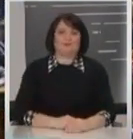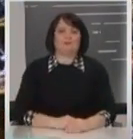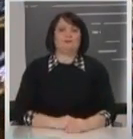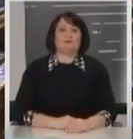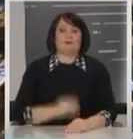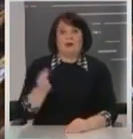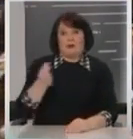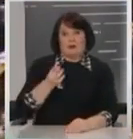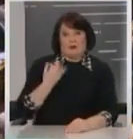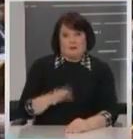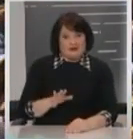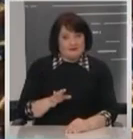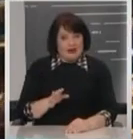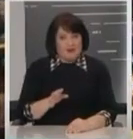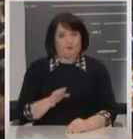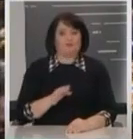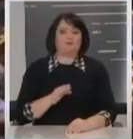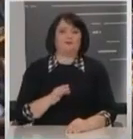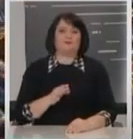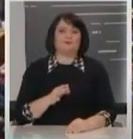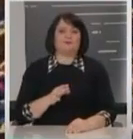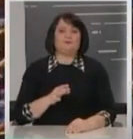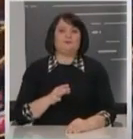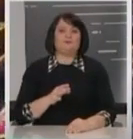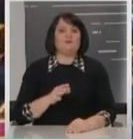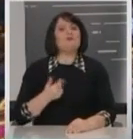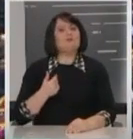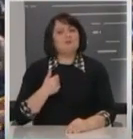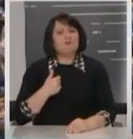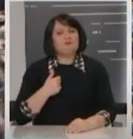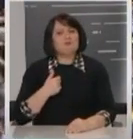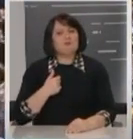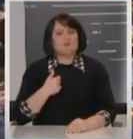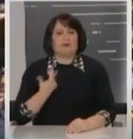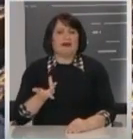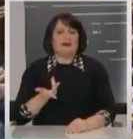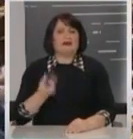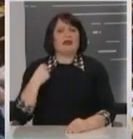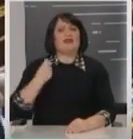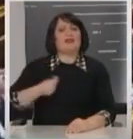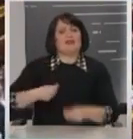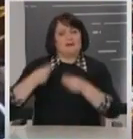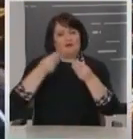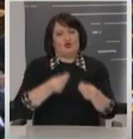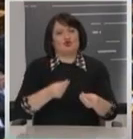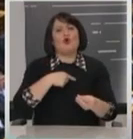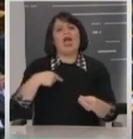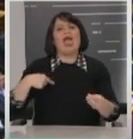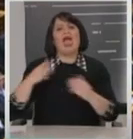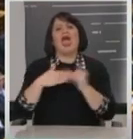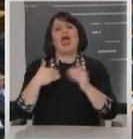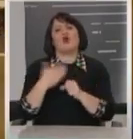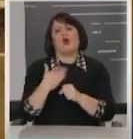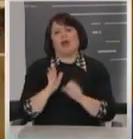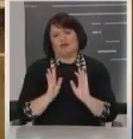Μας λέτε... Ηρεμήστε. Μας λέτε να δώσουμε τις υπηρεσίες του δημοσίου σε εργολάβους.